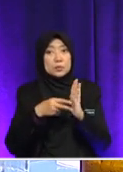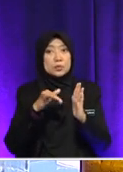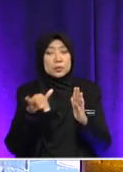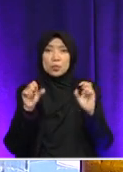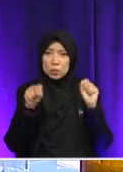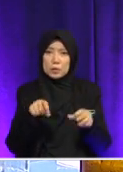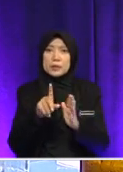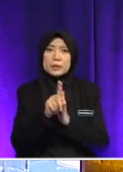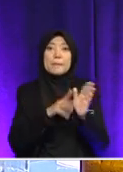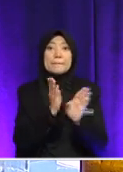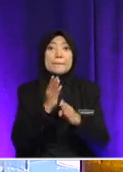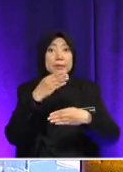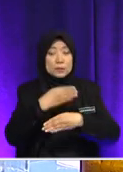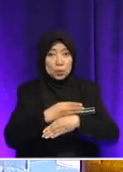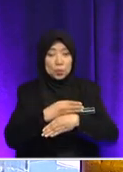Iya